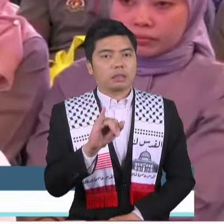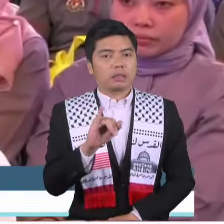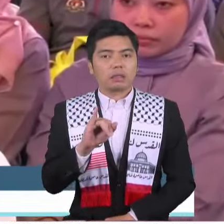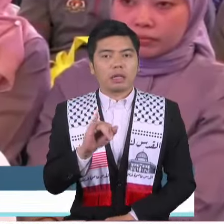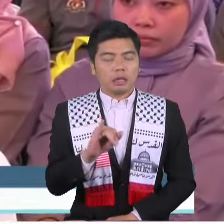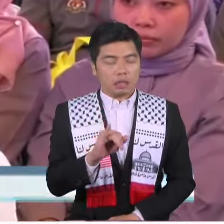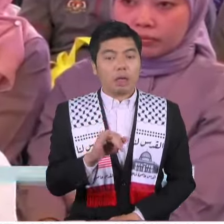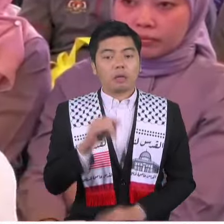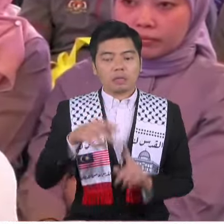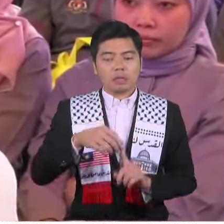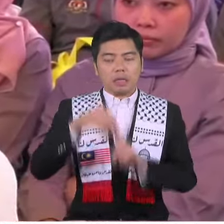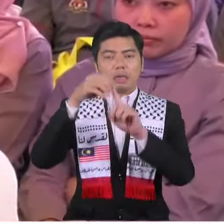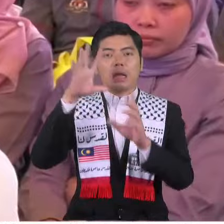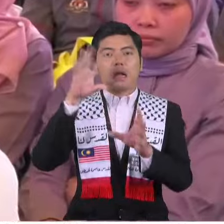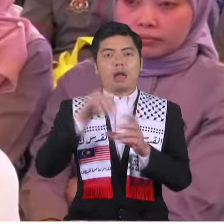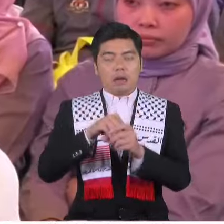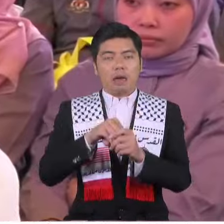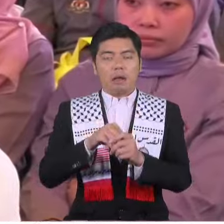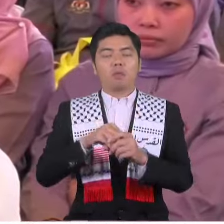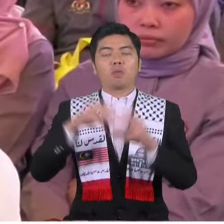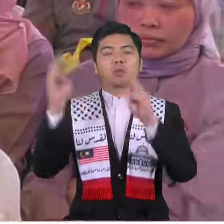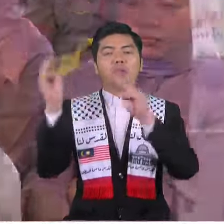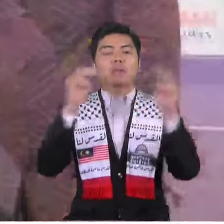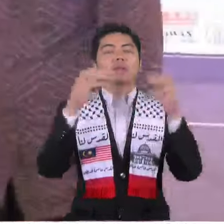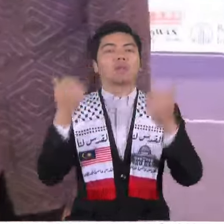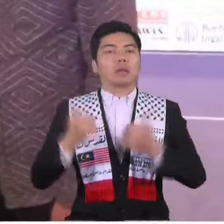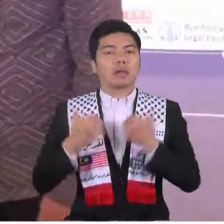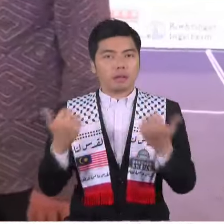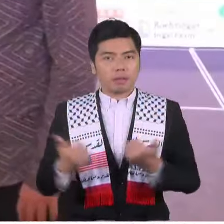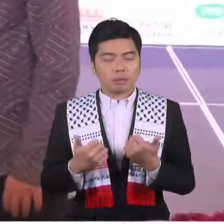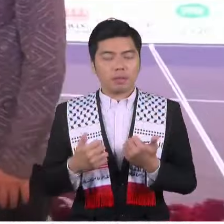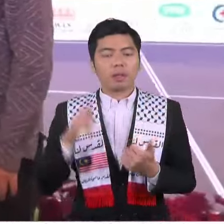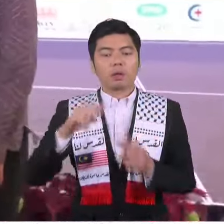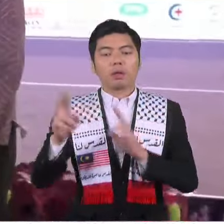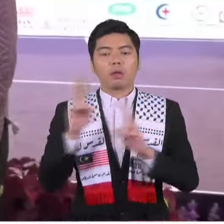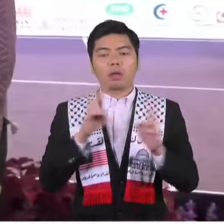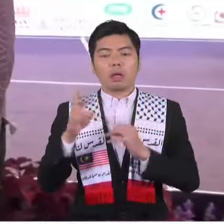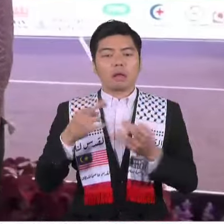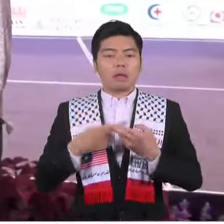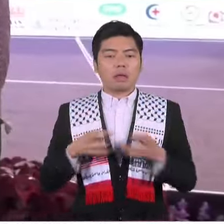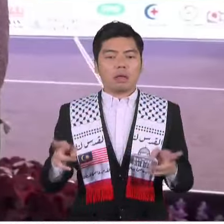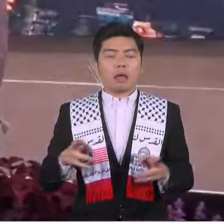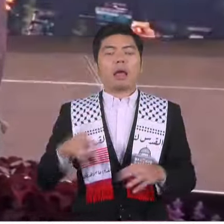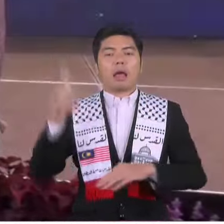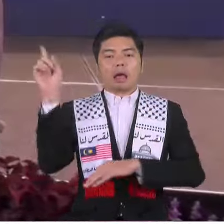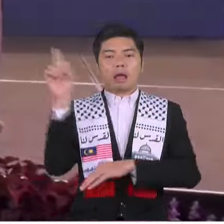pada musim perayaan. Beliau berkata demikian selepas merasmikan Majlis Sambutan Hari